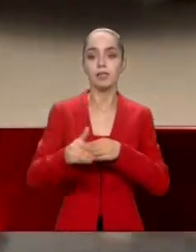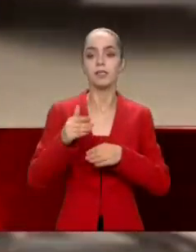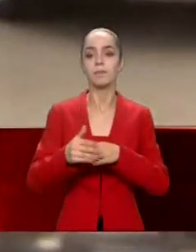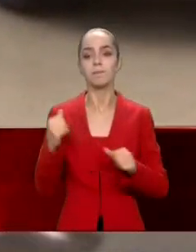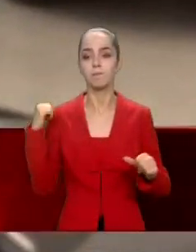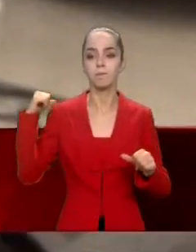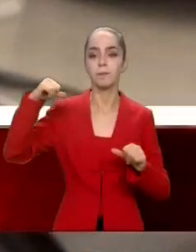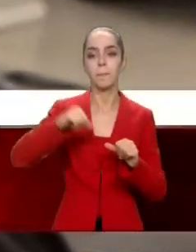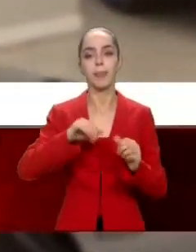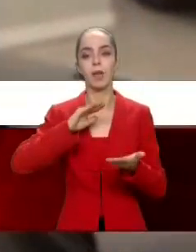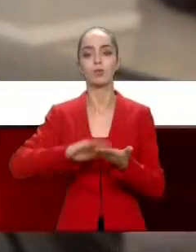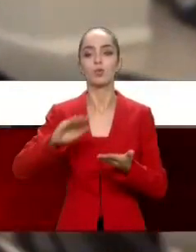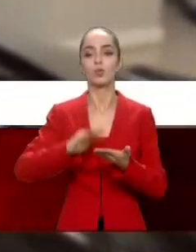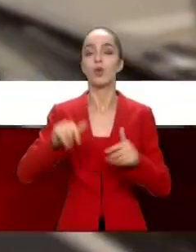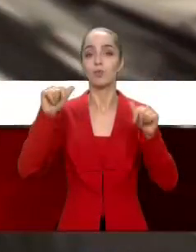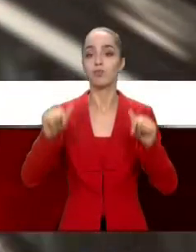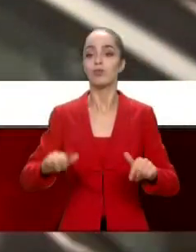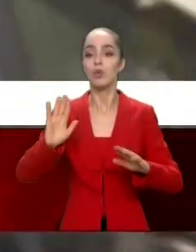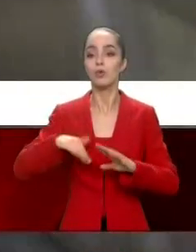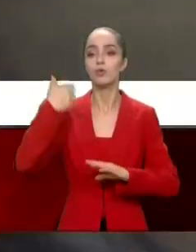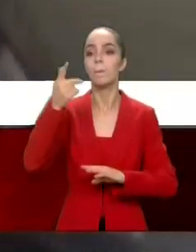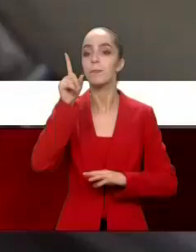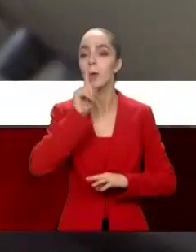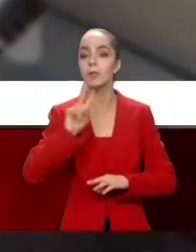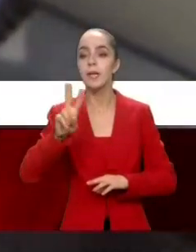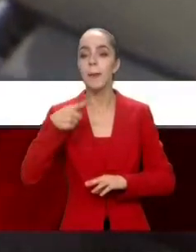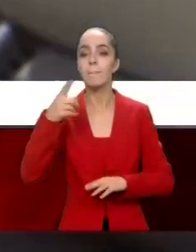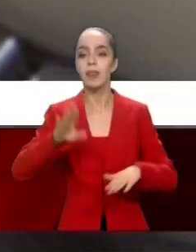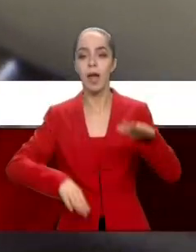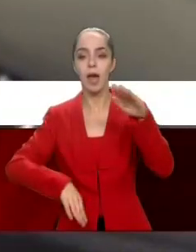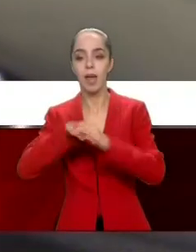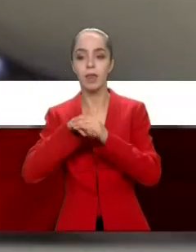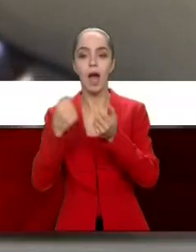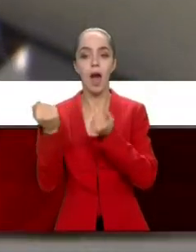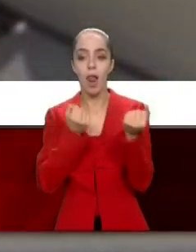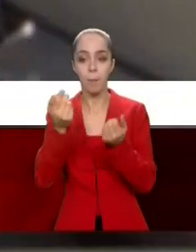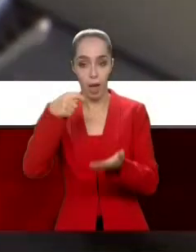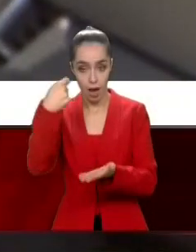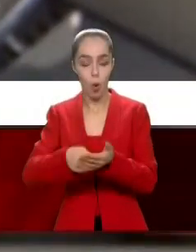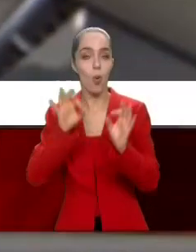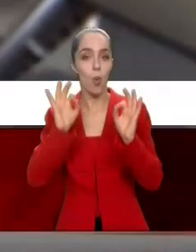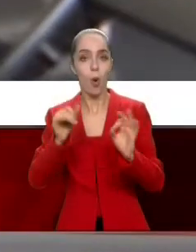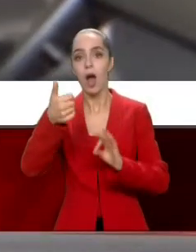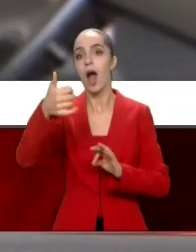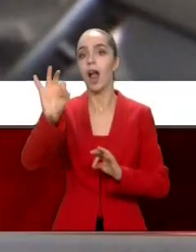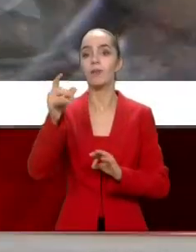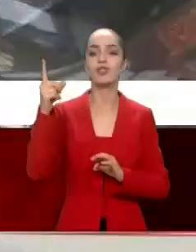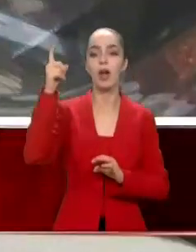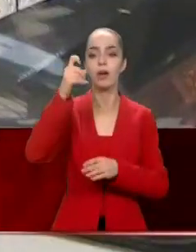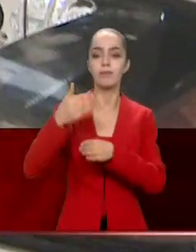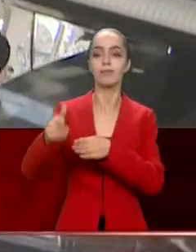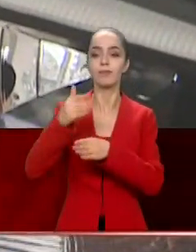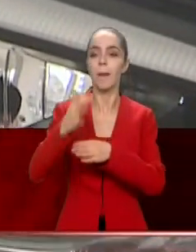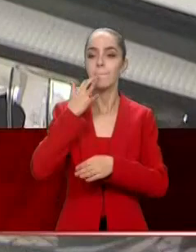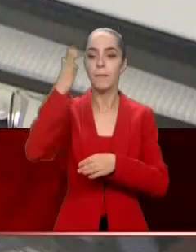yeniden düzenlendi ve bundan sonra 120 bin liraya kadar olan araçlar 60 ay vadeyle satılabilecek.